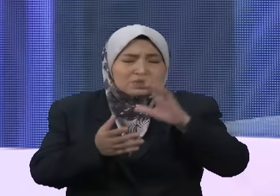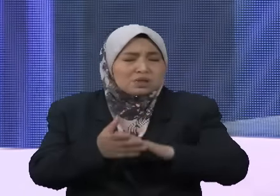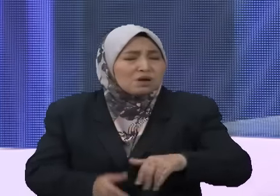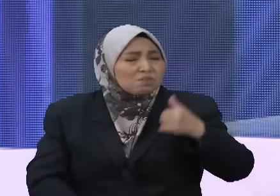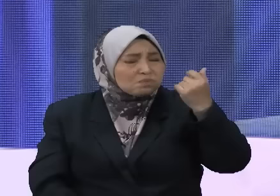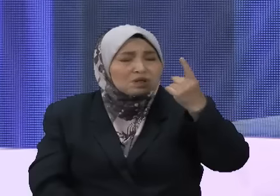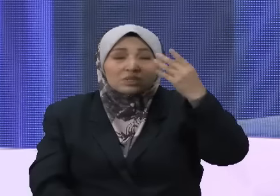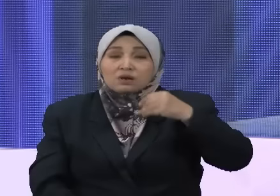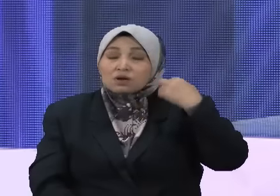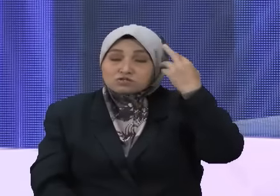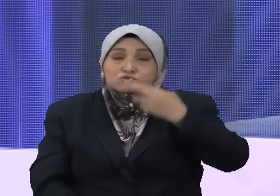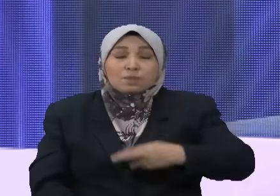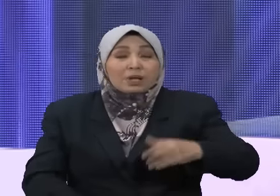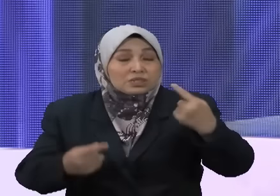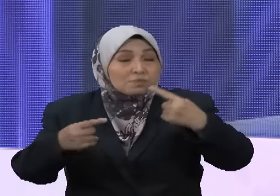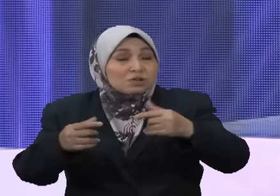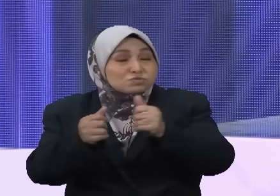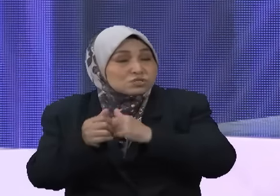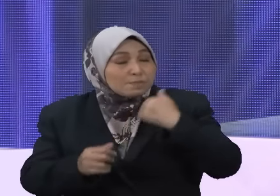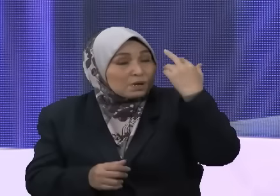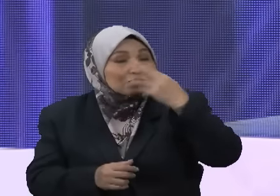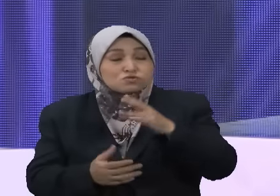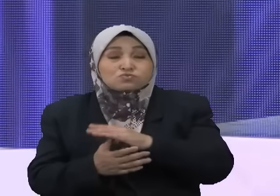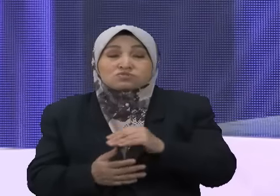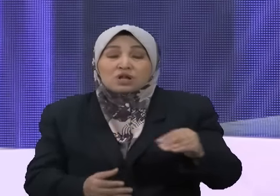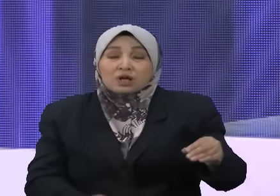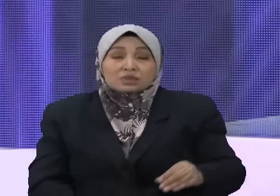wajahidu dan berjihadlah bersama rasulnya